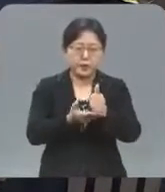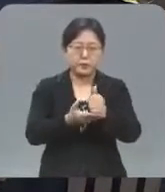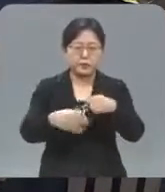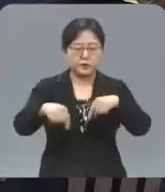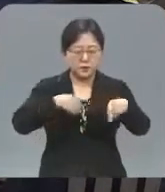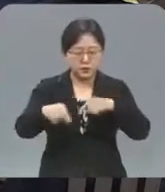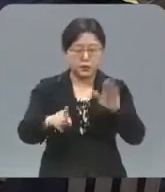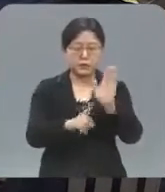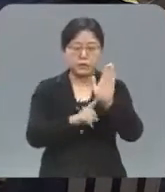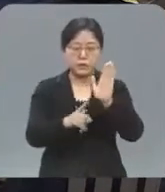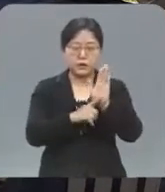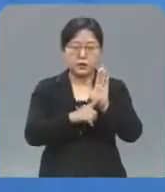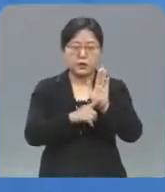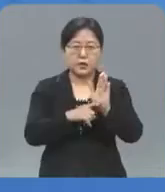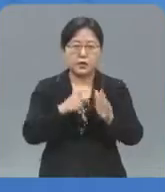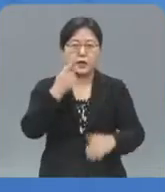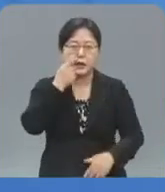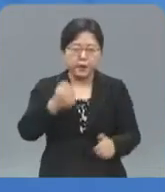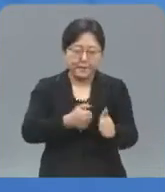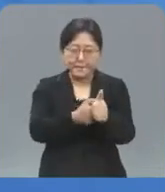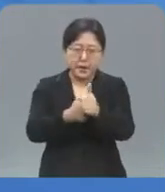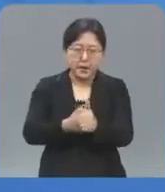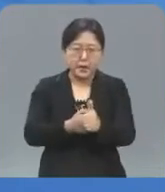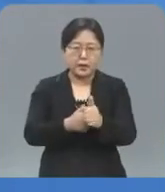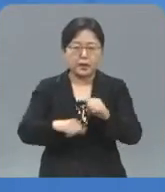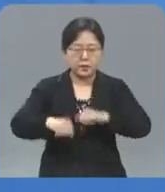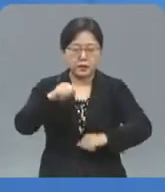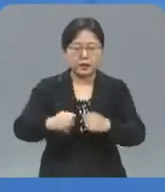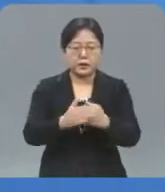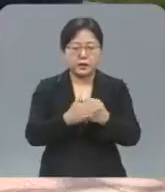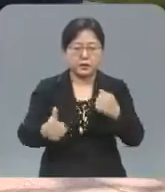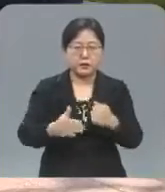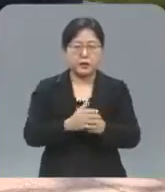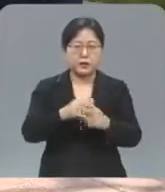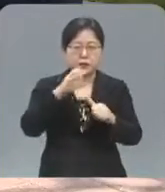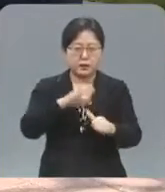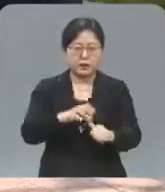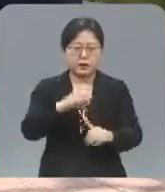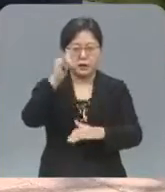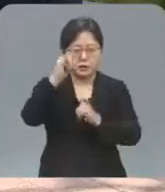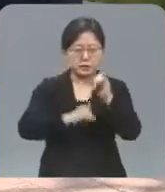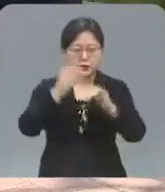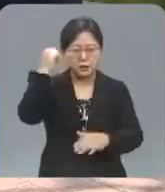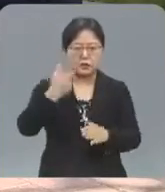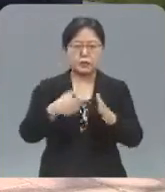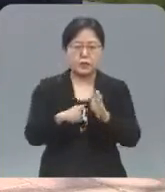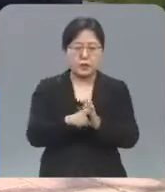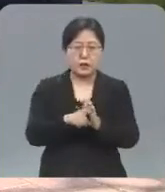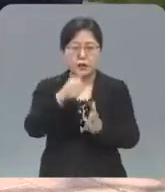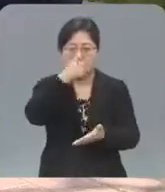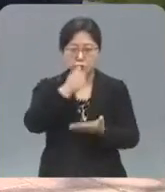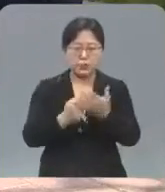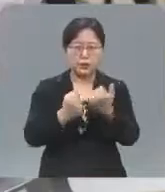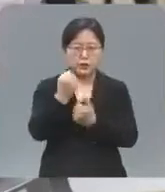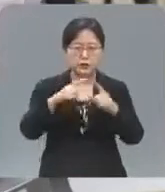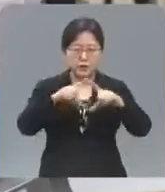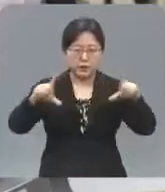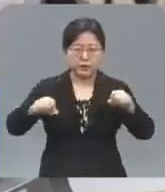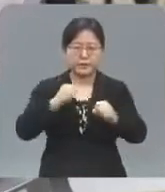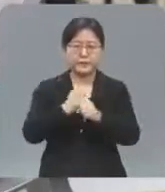정책 선전 등 친일 반민족 행위를 했던 만큼 식민통치 역사를 기억하기 위해 단죄문을 설치했다고